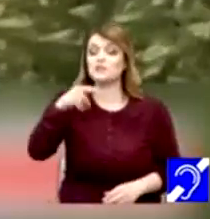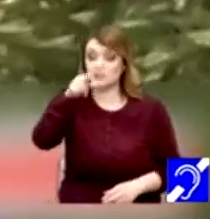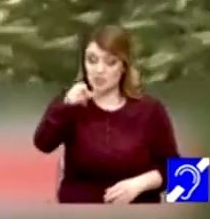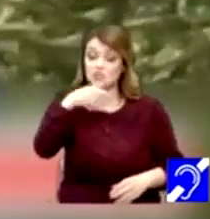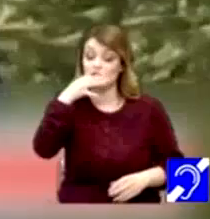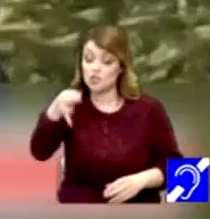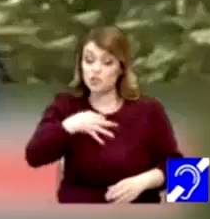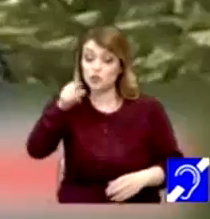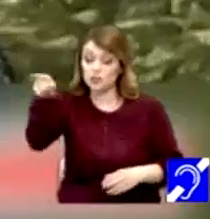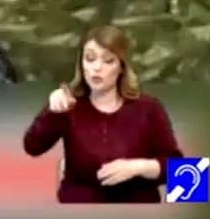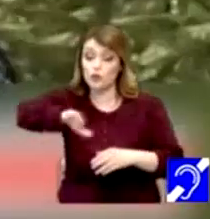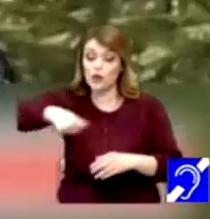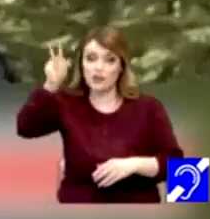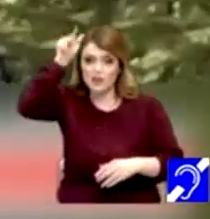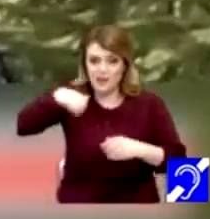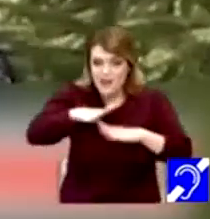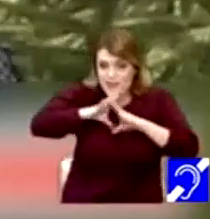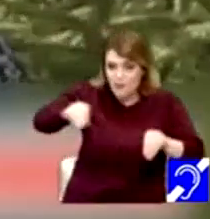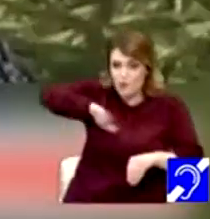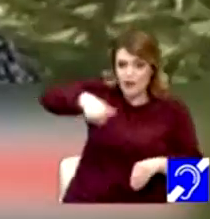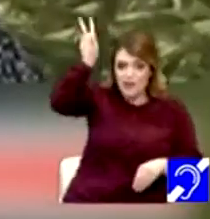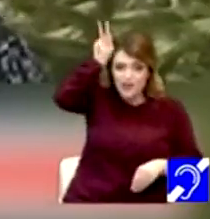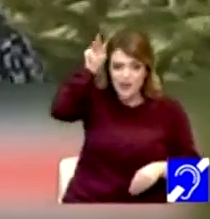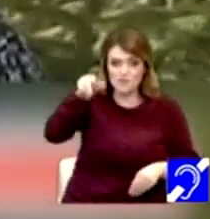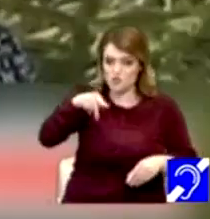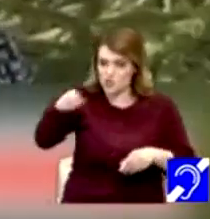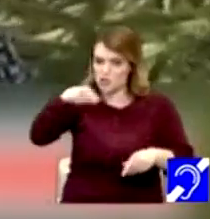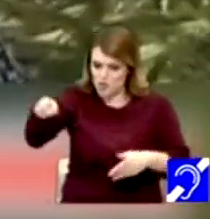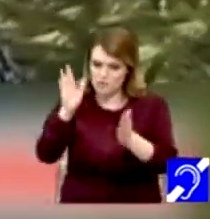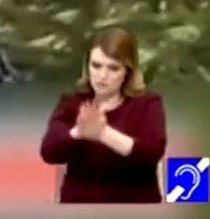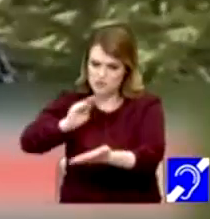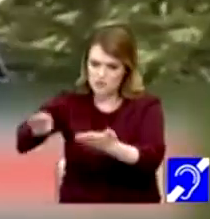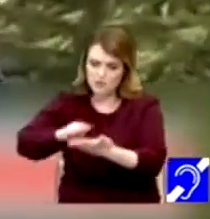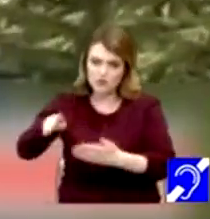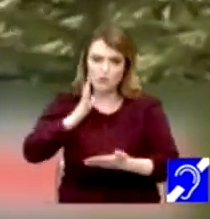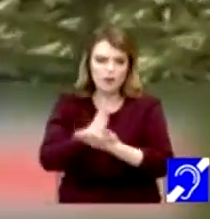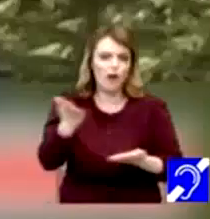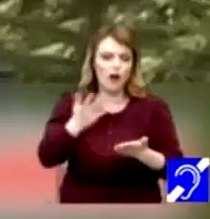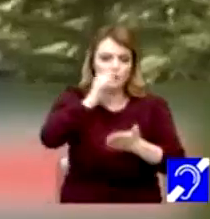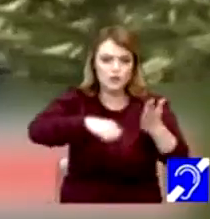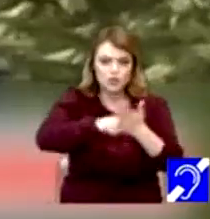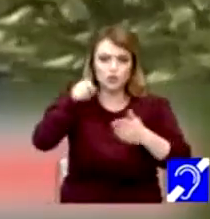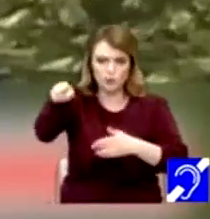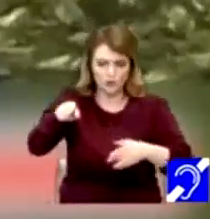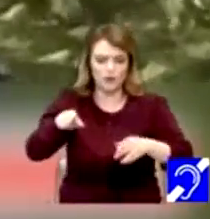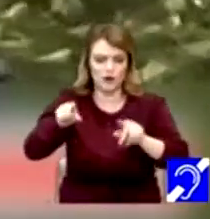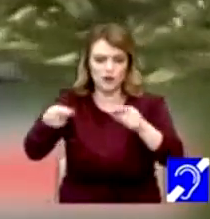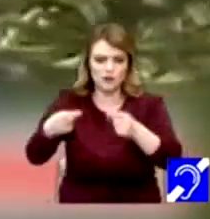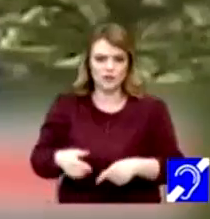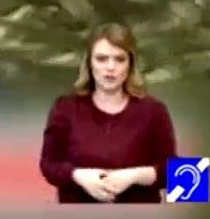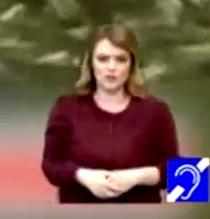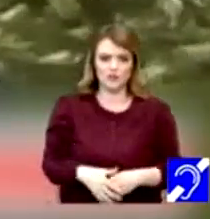На фрак, да, я в лодку, все трещи. Și ușicani, ușicani, că dacă nu spuneți cum am